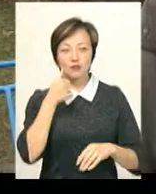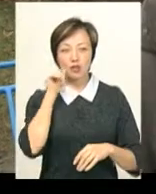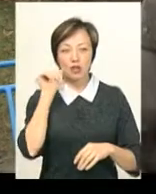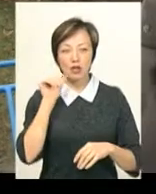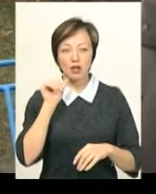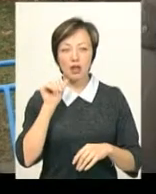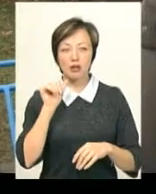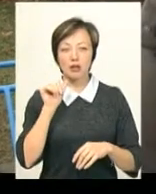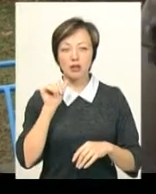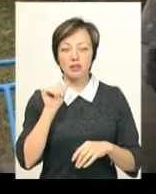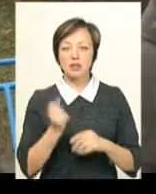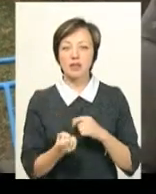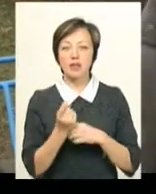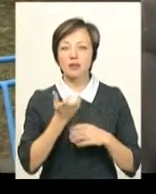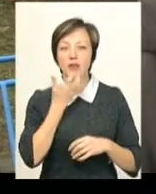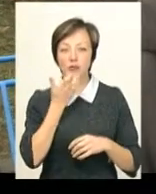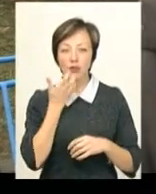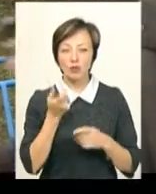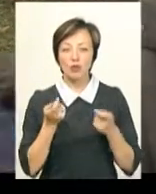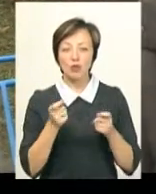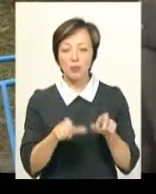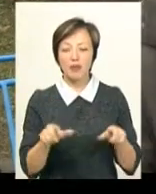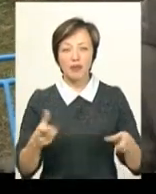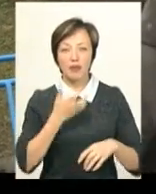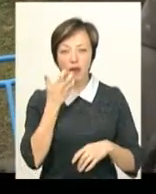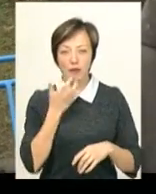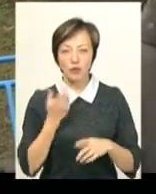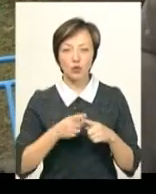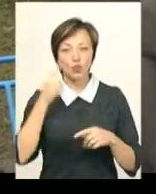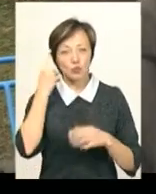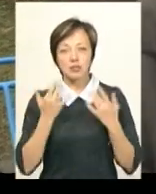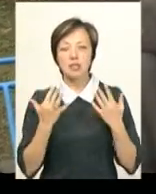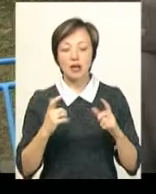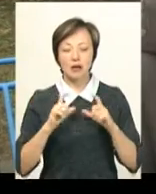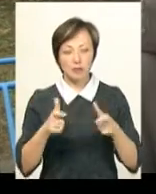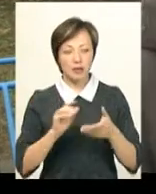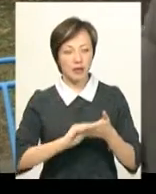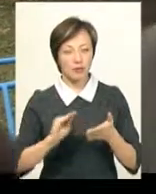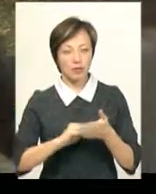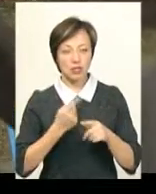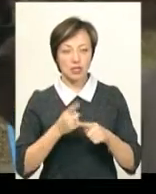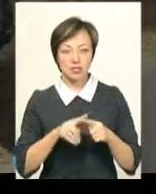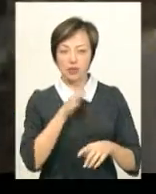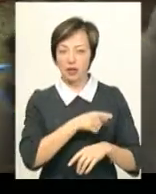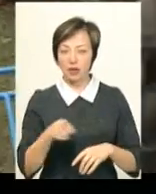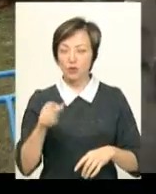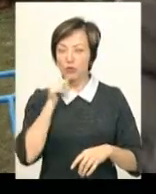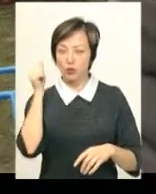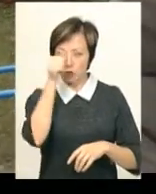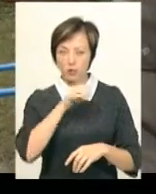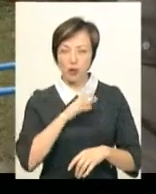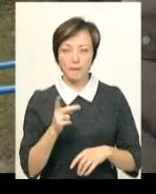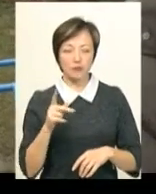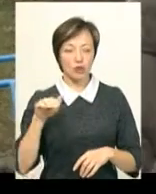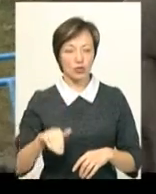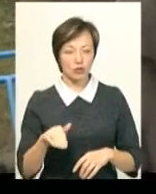з'явилося тепло, ледве батареї теплі. От іду і думаю, скільки нам в платіжках напишуть за цей період. Минулого року було півтори